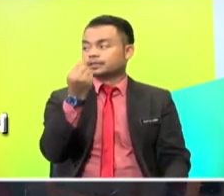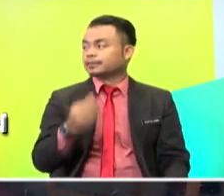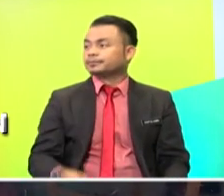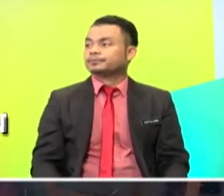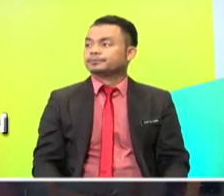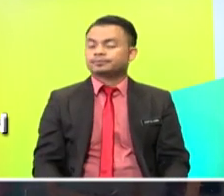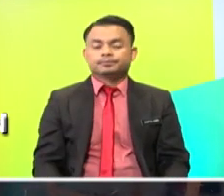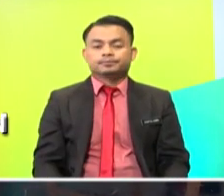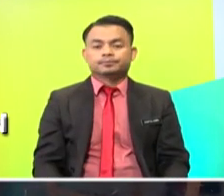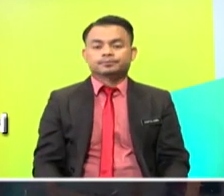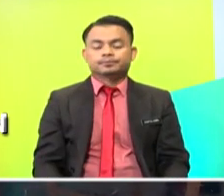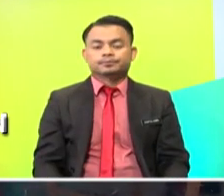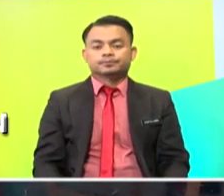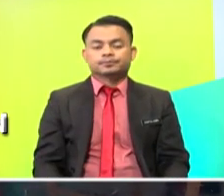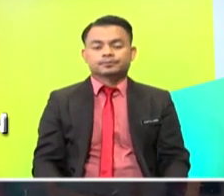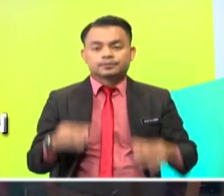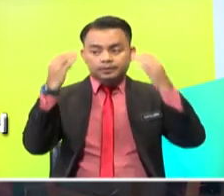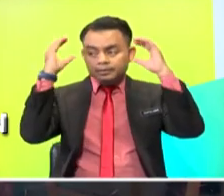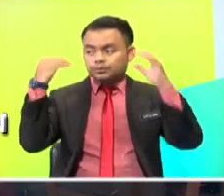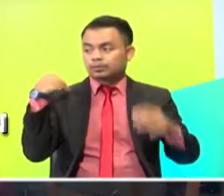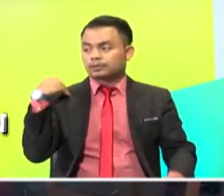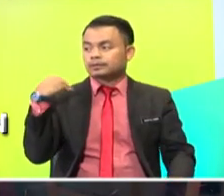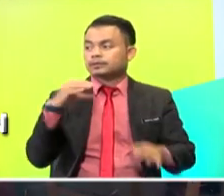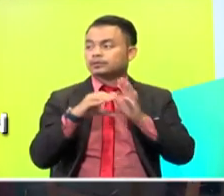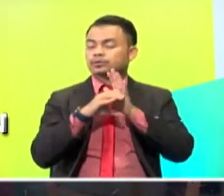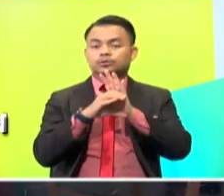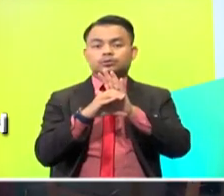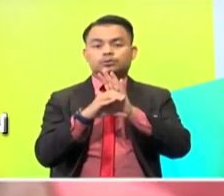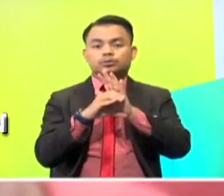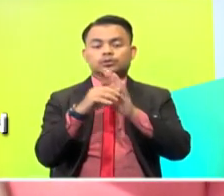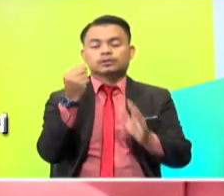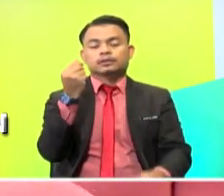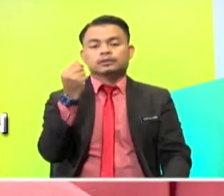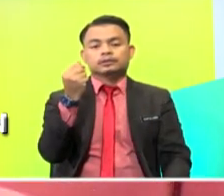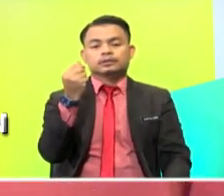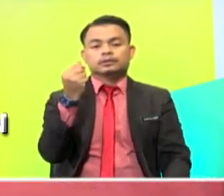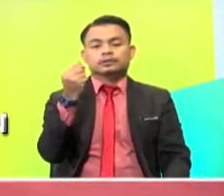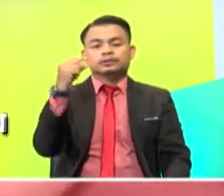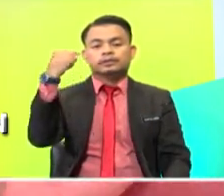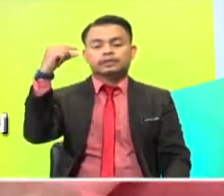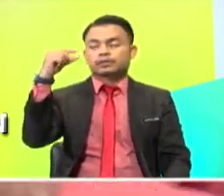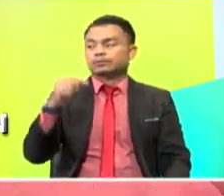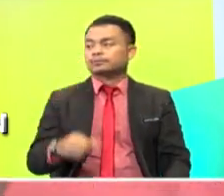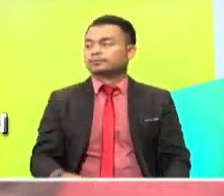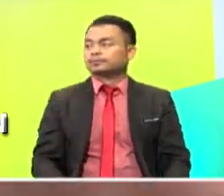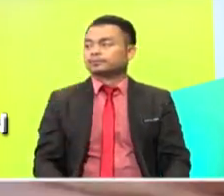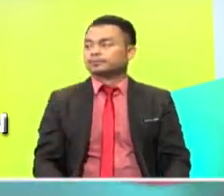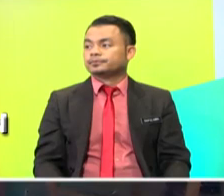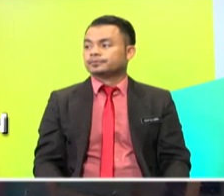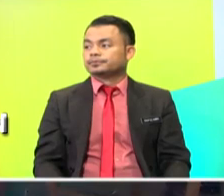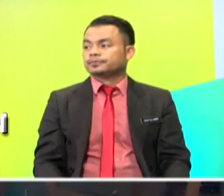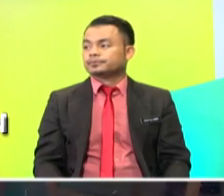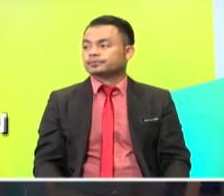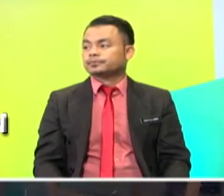kacang-kacang c2d contohlah kacang hijau oh kacang hijau hijau